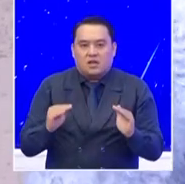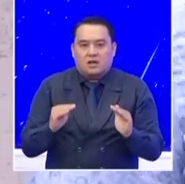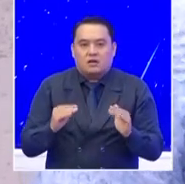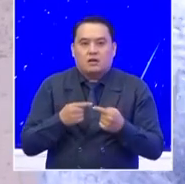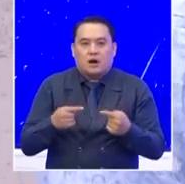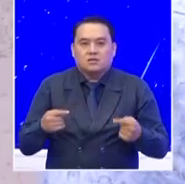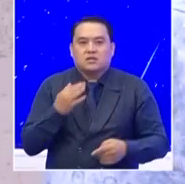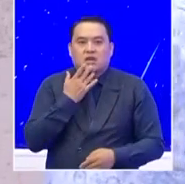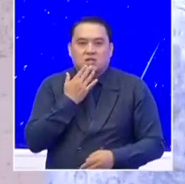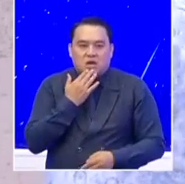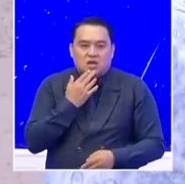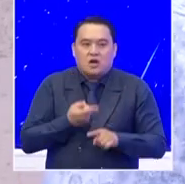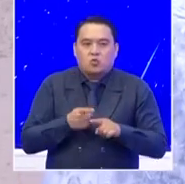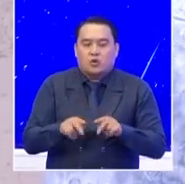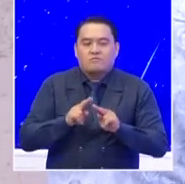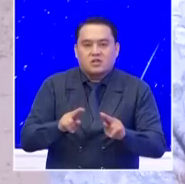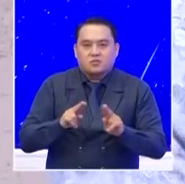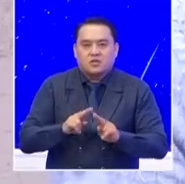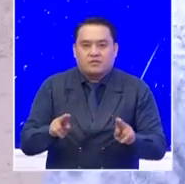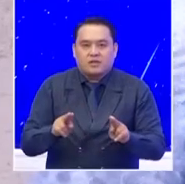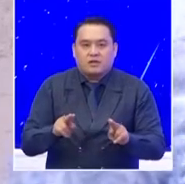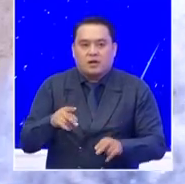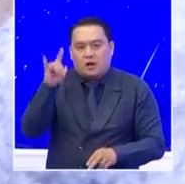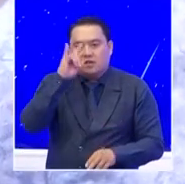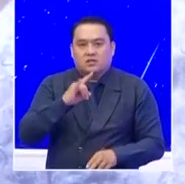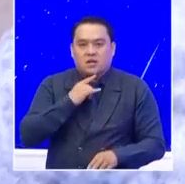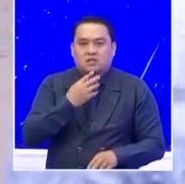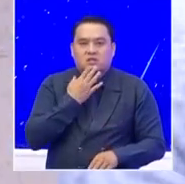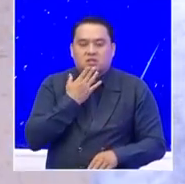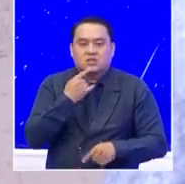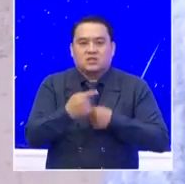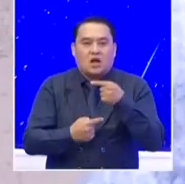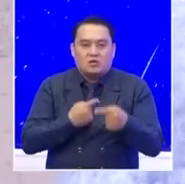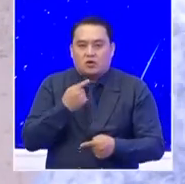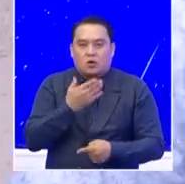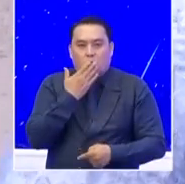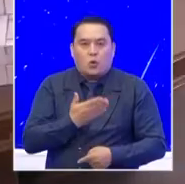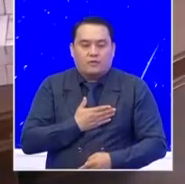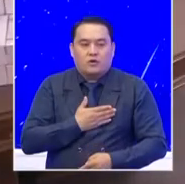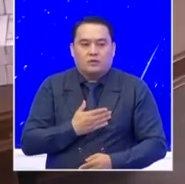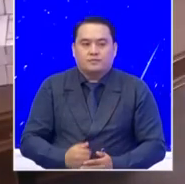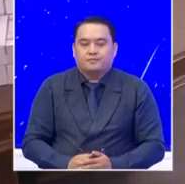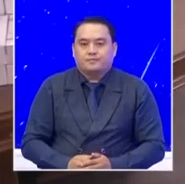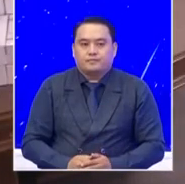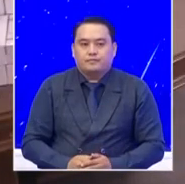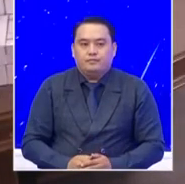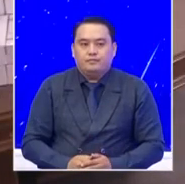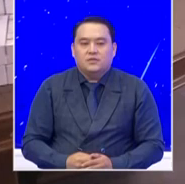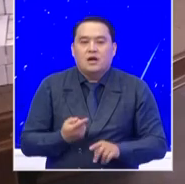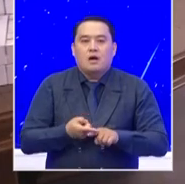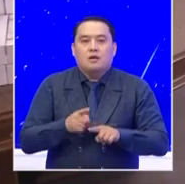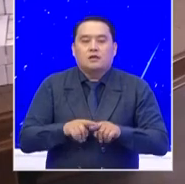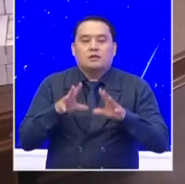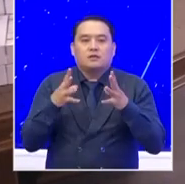Самых разных национальностей, которых они воспитывают, в казахских традициях воспитывают со степной любовью. Этот день стал знаменательным